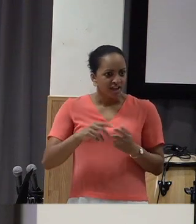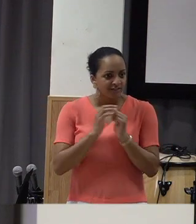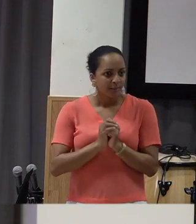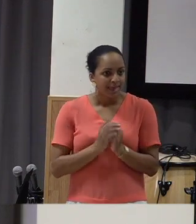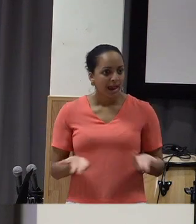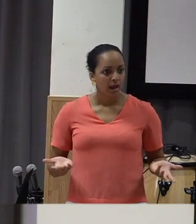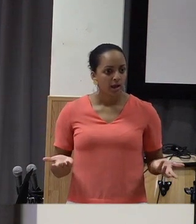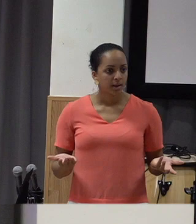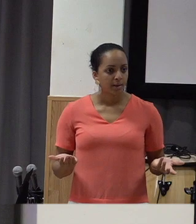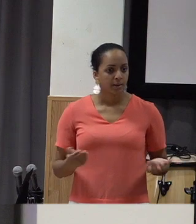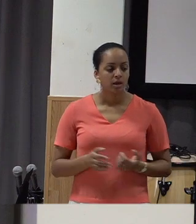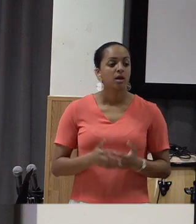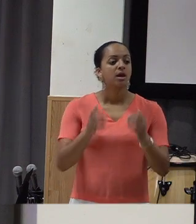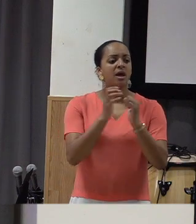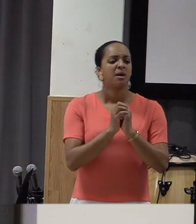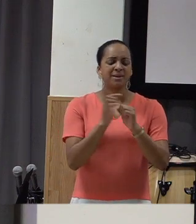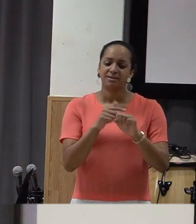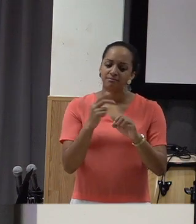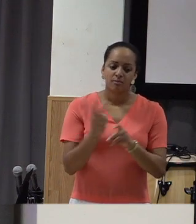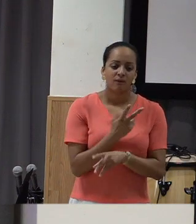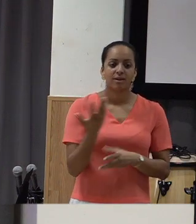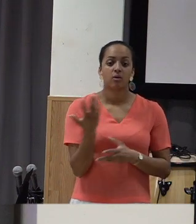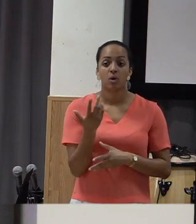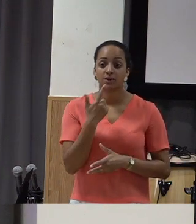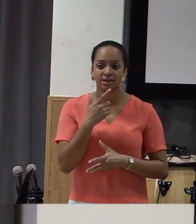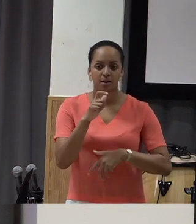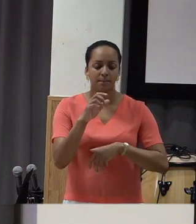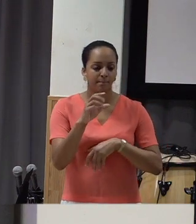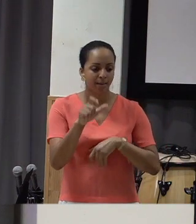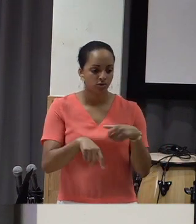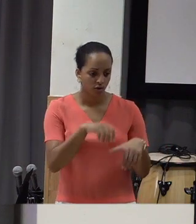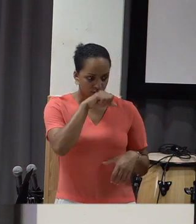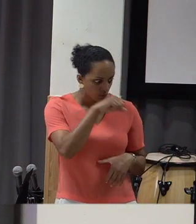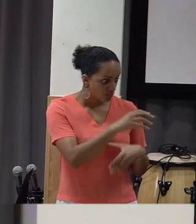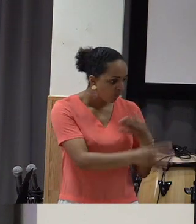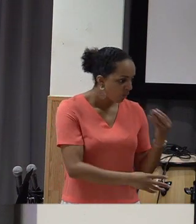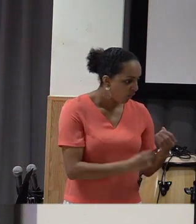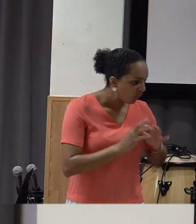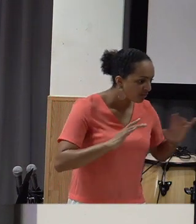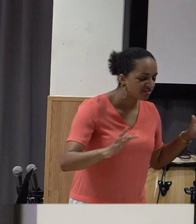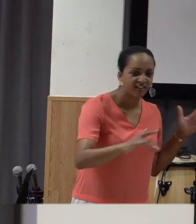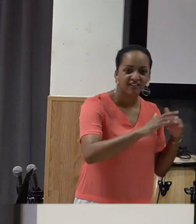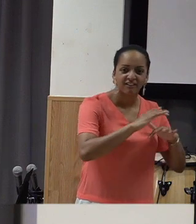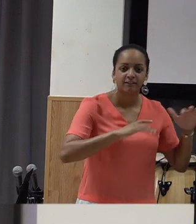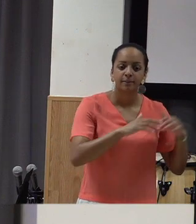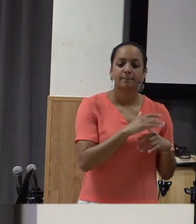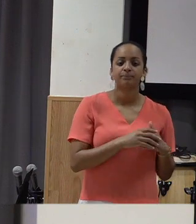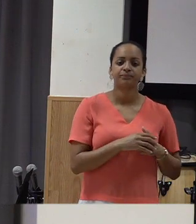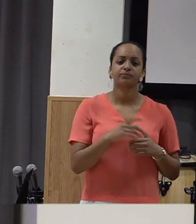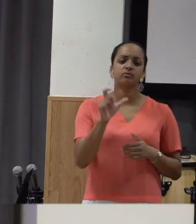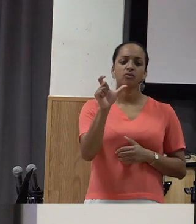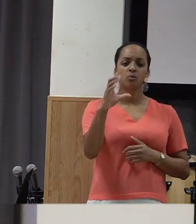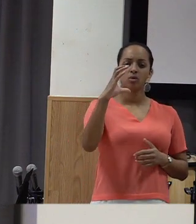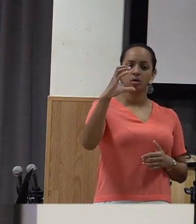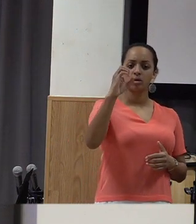Une prière mal faite, c'est donc aussi quelqu'un qui prie et qui aime le monde. Et le mot grec pour monde, c'est cosmos, et le mot cosmos en grec signifie quelqu'un